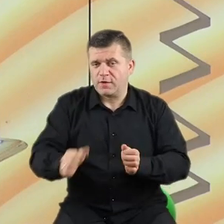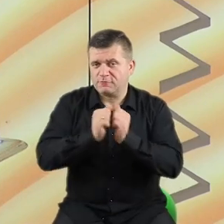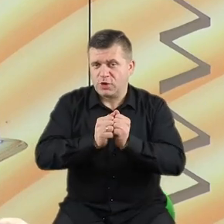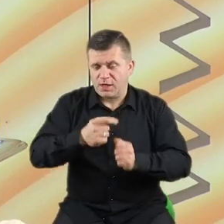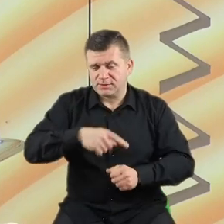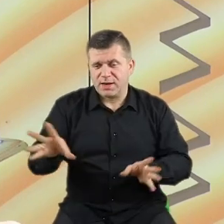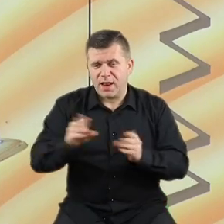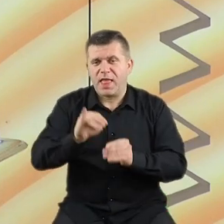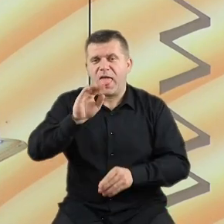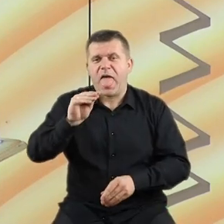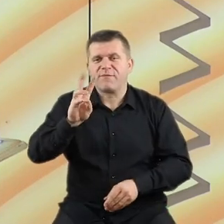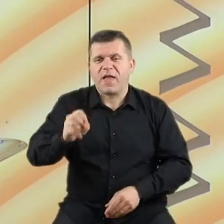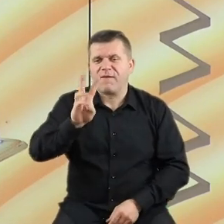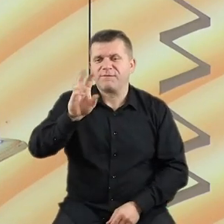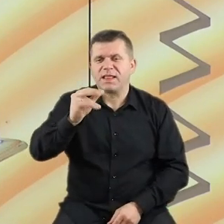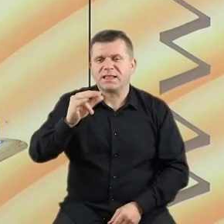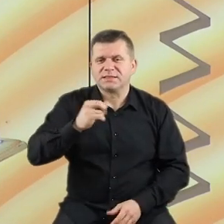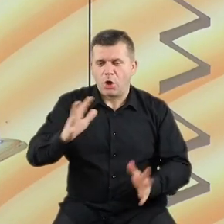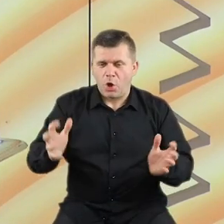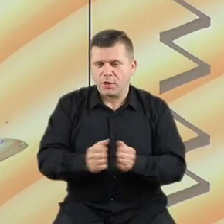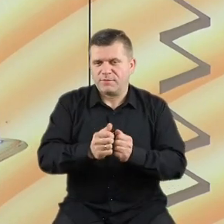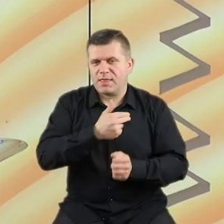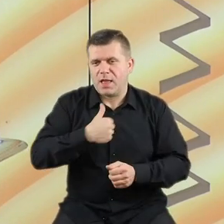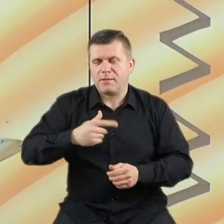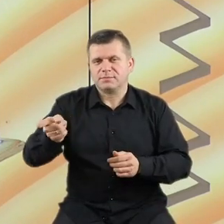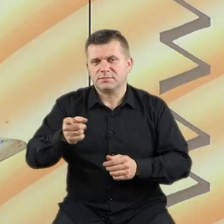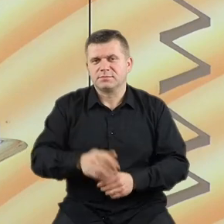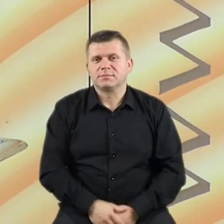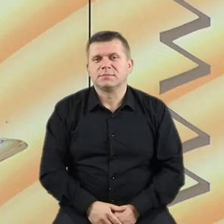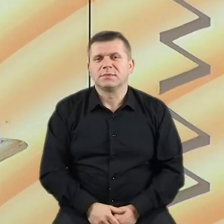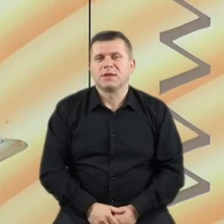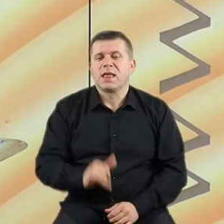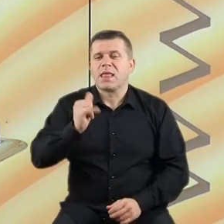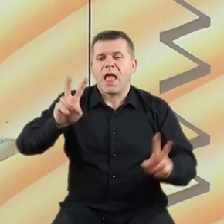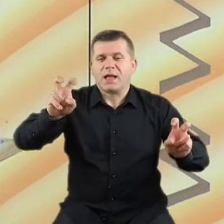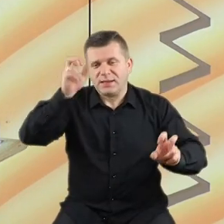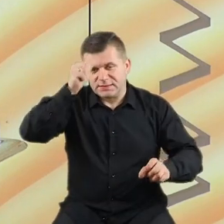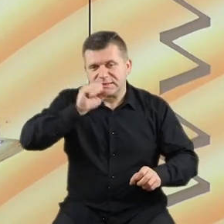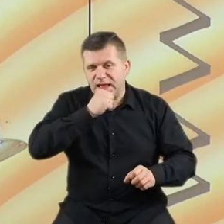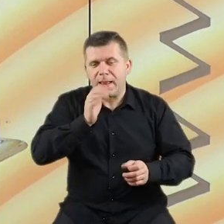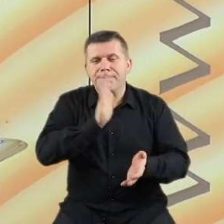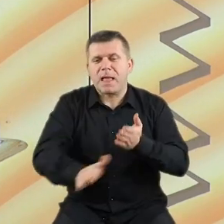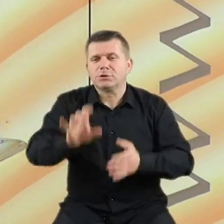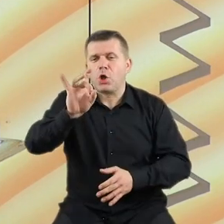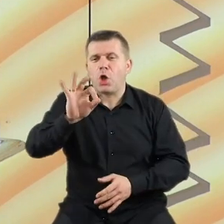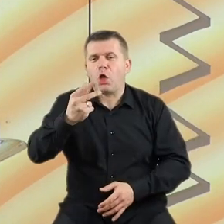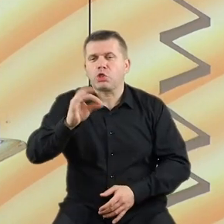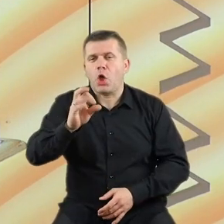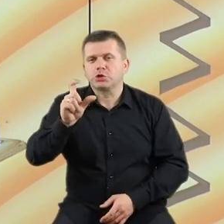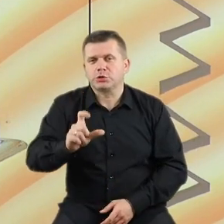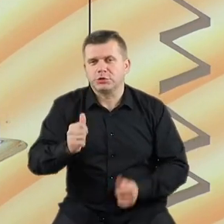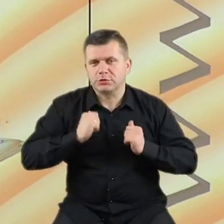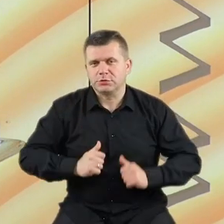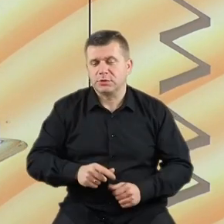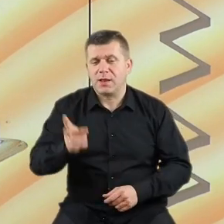Ewą Winnicką, świetną reporterką, odkrywamy w naszym podcaście, który się nazywa Jak się starzeć bez godności. I ten podcast jest